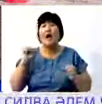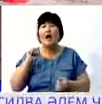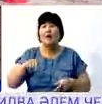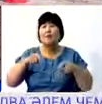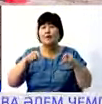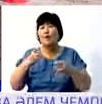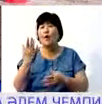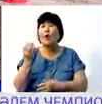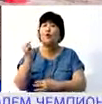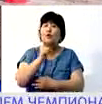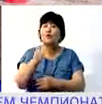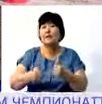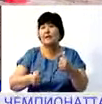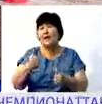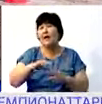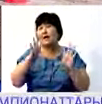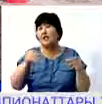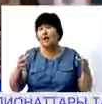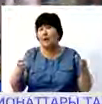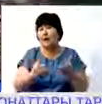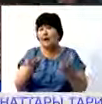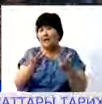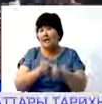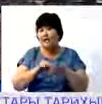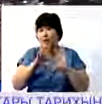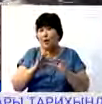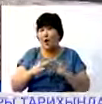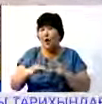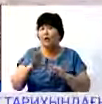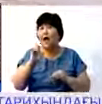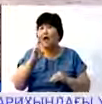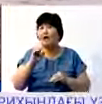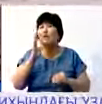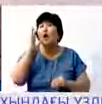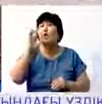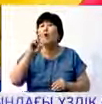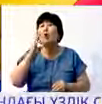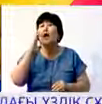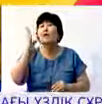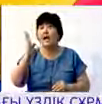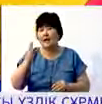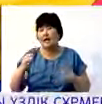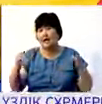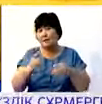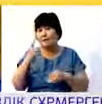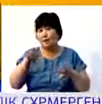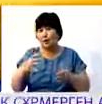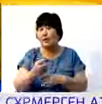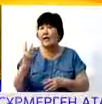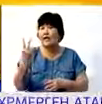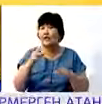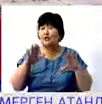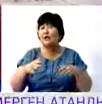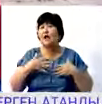қол күрестен сынға түсті. Жалпы командалық есеп бойынша аудандық әкімдіктің болашақ командасы бірінші орынды иеленсе, екінші